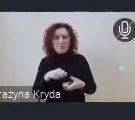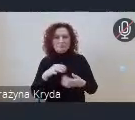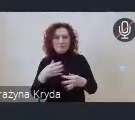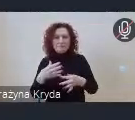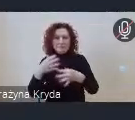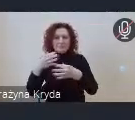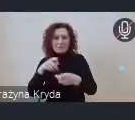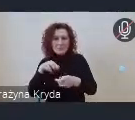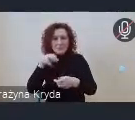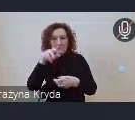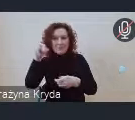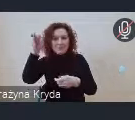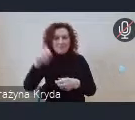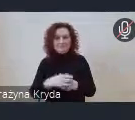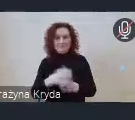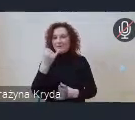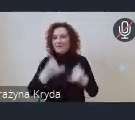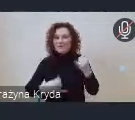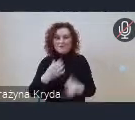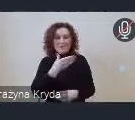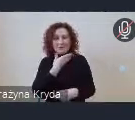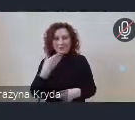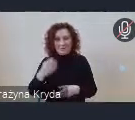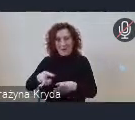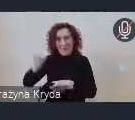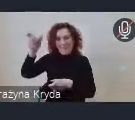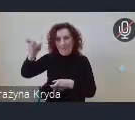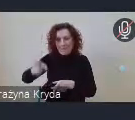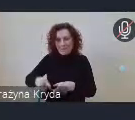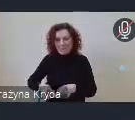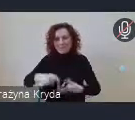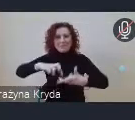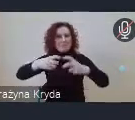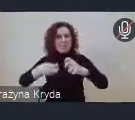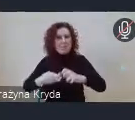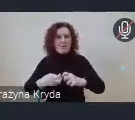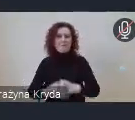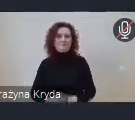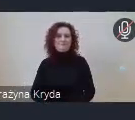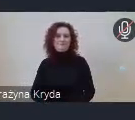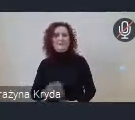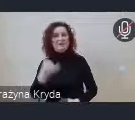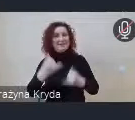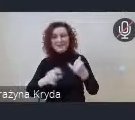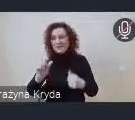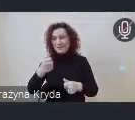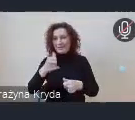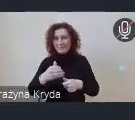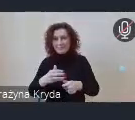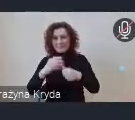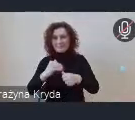również utrudnieniem w przestrzeniach pionowych poruszania się powinno się nawet przy pojedynczym schodku instalować